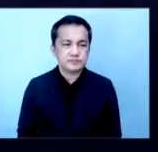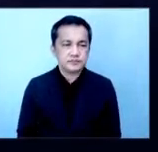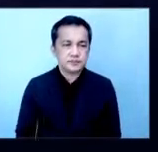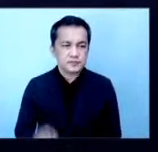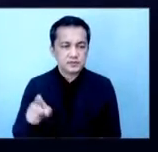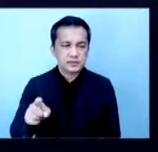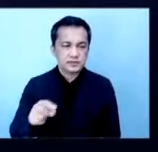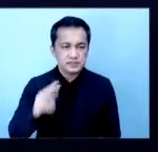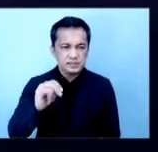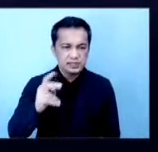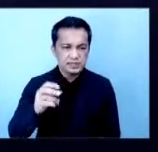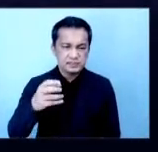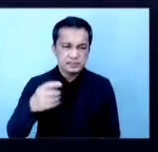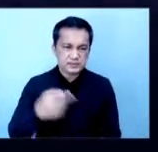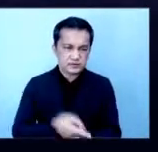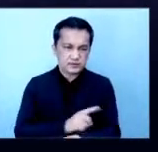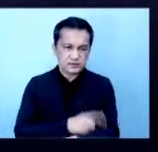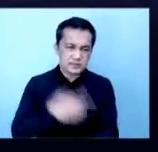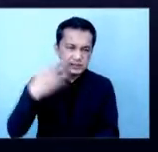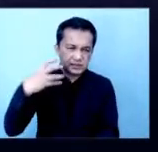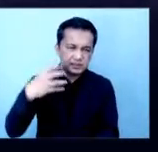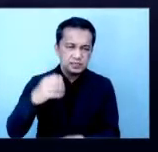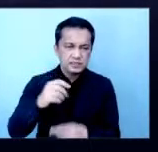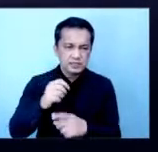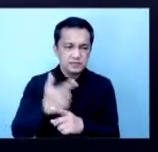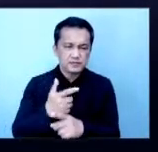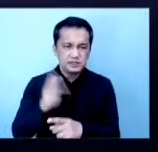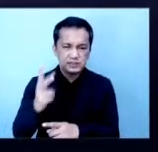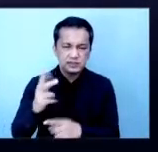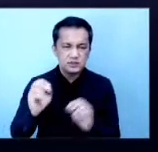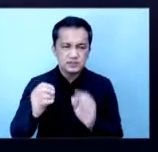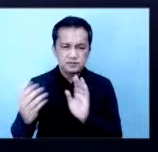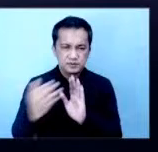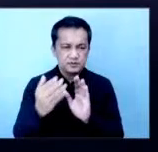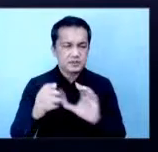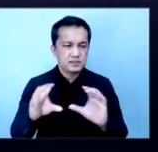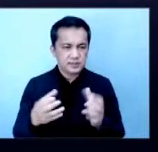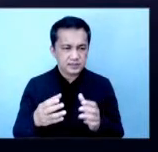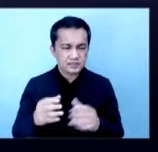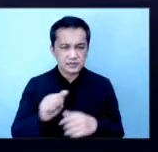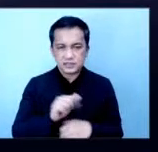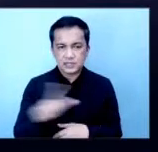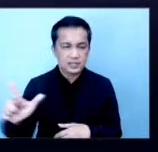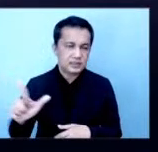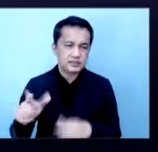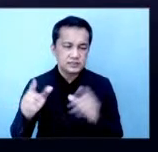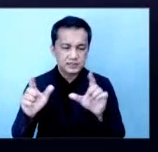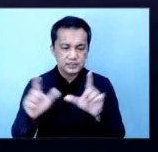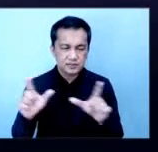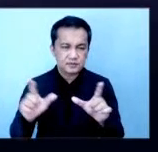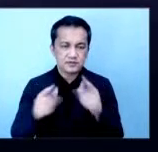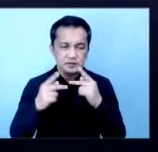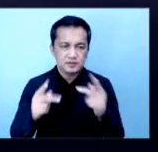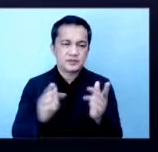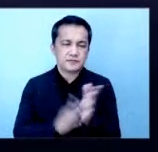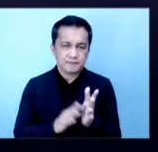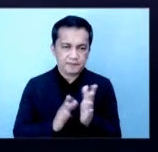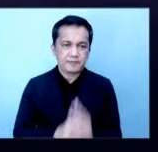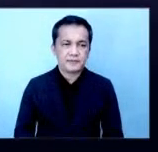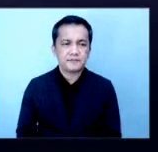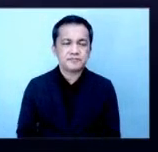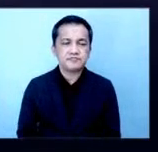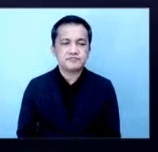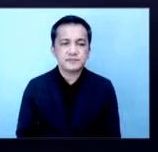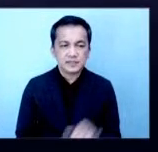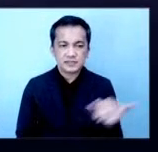Naik, Cavite, kaya hanggang April 30 sila walang face-to-face classes sa lahat ng antas ng public schools. Ganyan